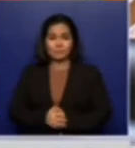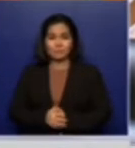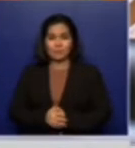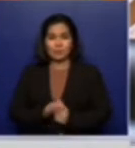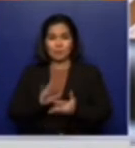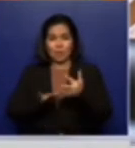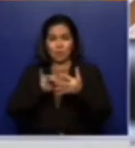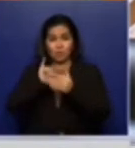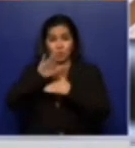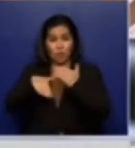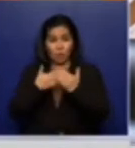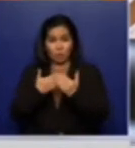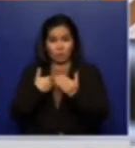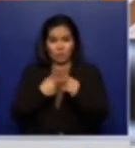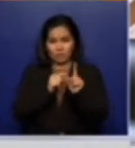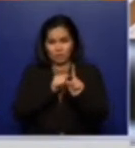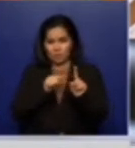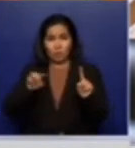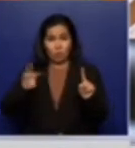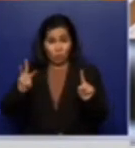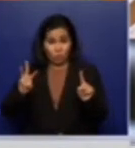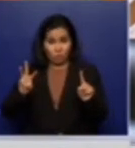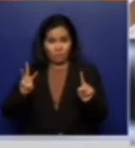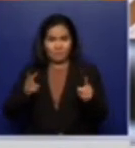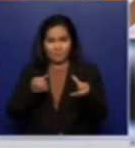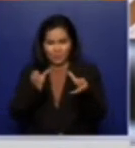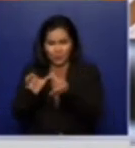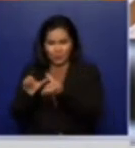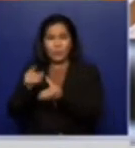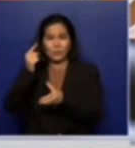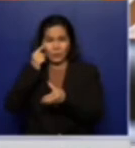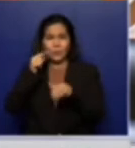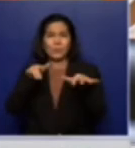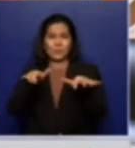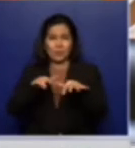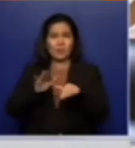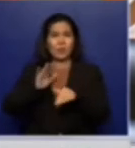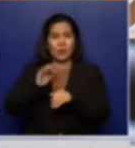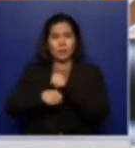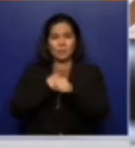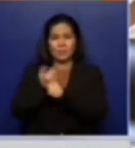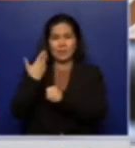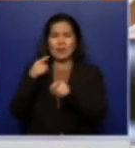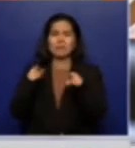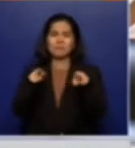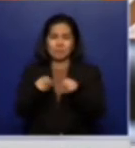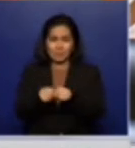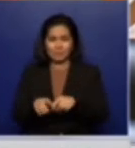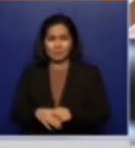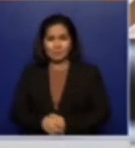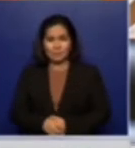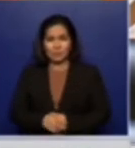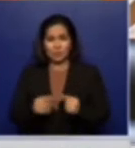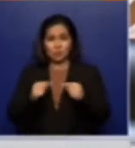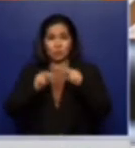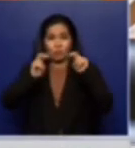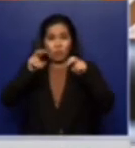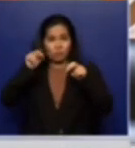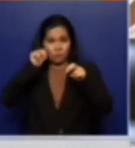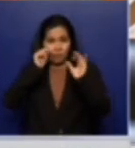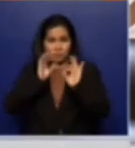ดในเล่มนี้มี6ยุทธศาสตร์ก็รู้ท่านเขียนปกติธรรมดาปีที่แล้วก็เป็นอย่างนี้เรื่องน้ำนี่เรื่องใ